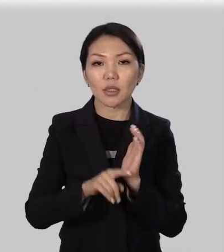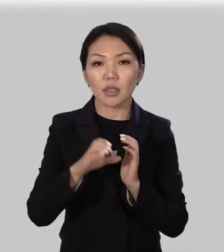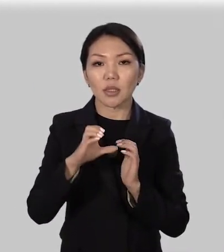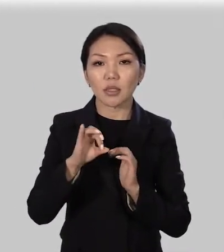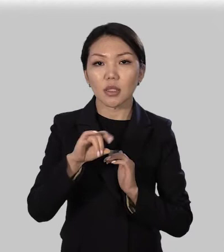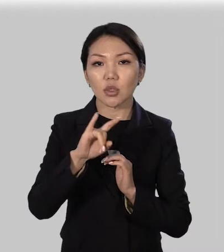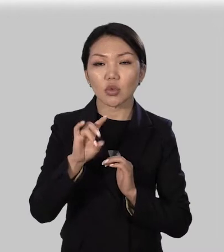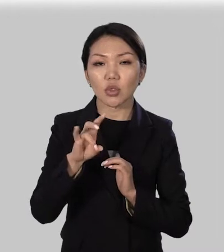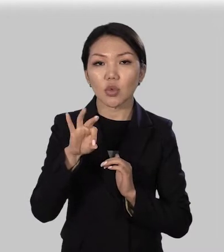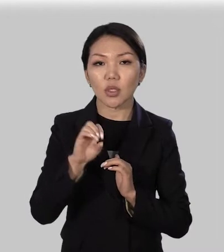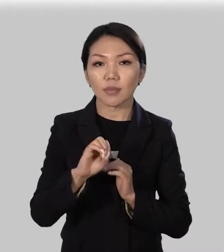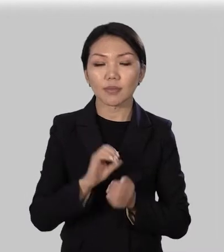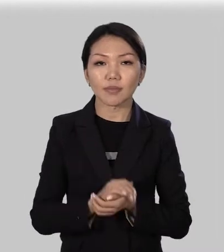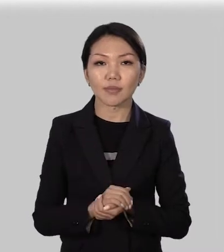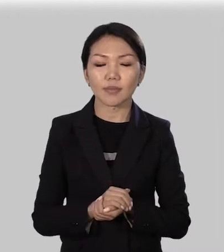Бессоюзное.